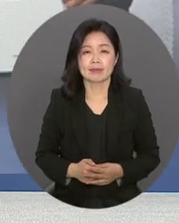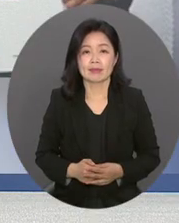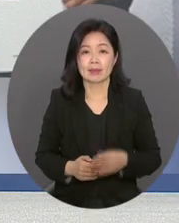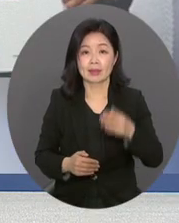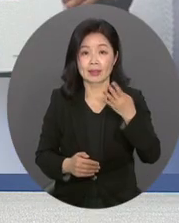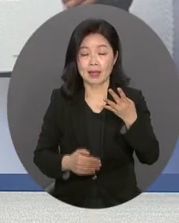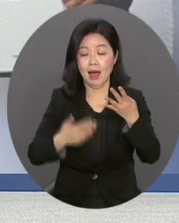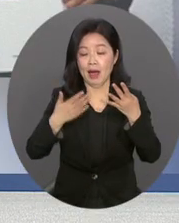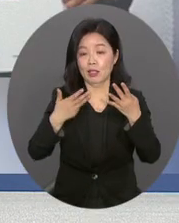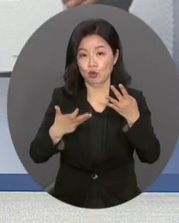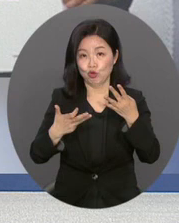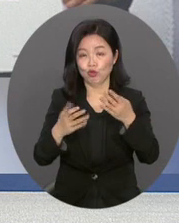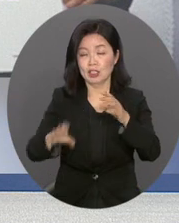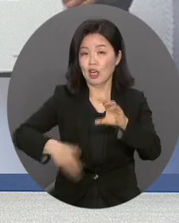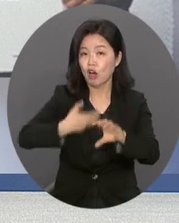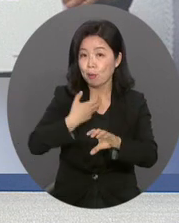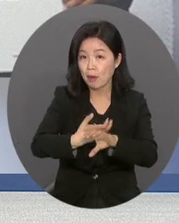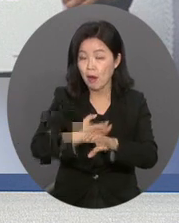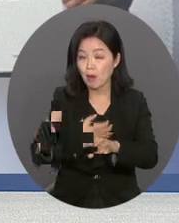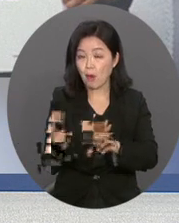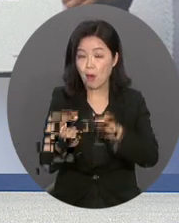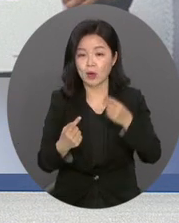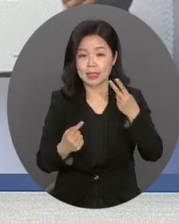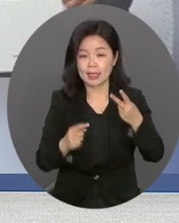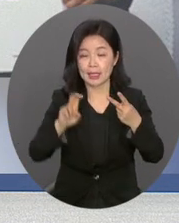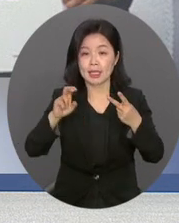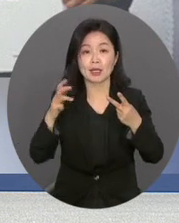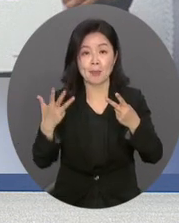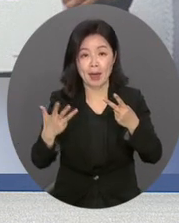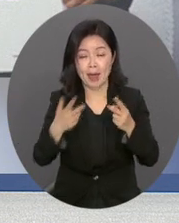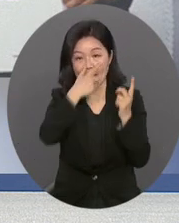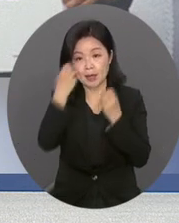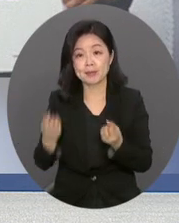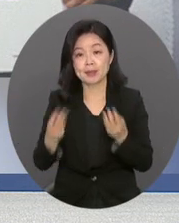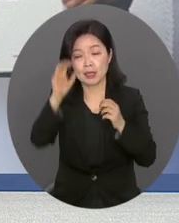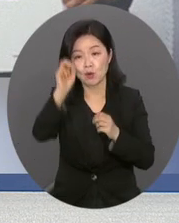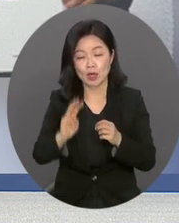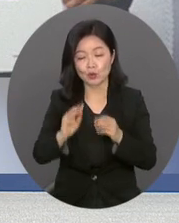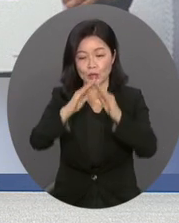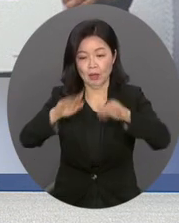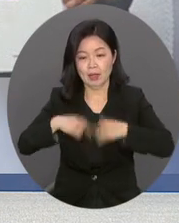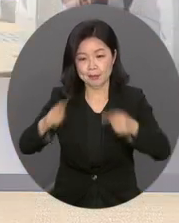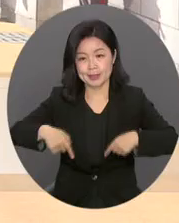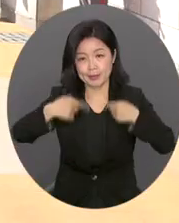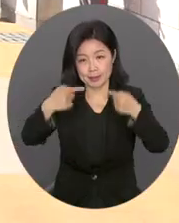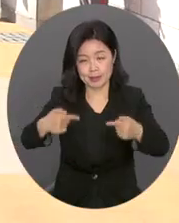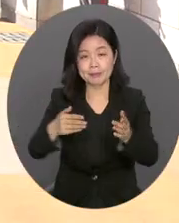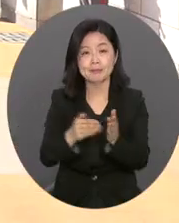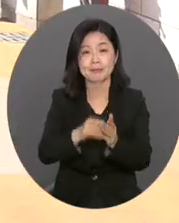4.19 혁명의 도화선이 된 대구 228 학생운동 기념식에 광주시가 함께 참석해 추모했습니다.